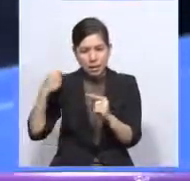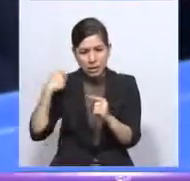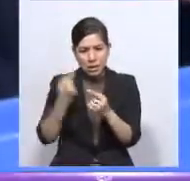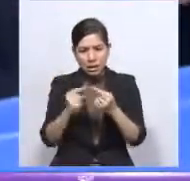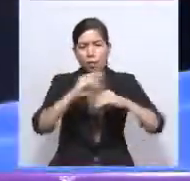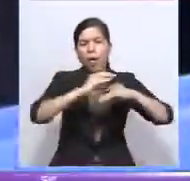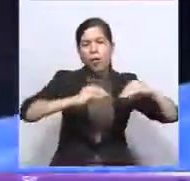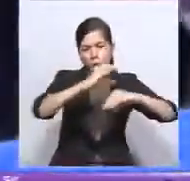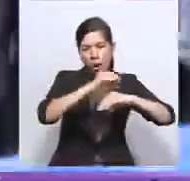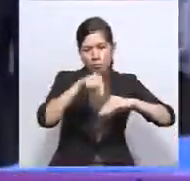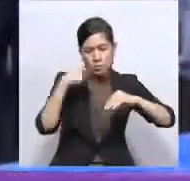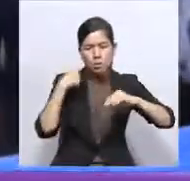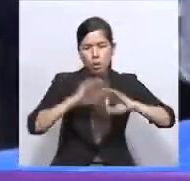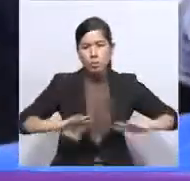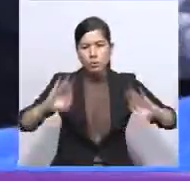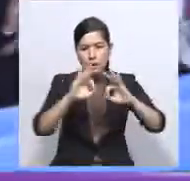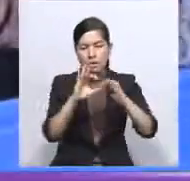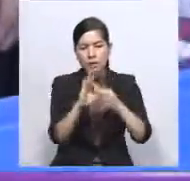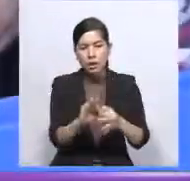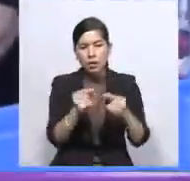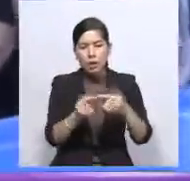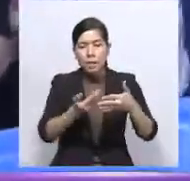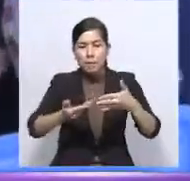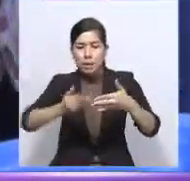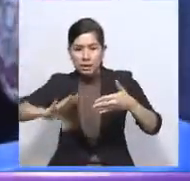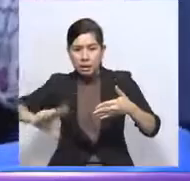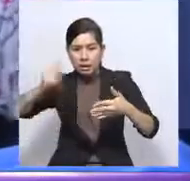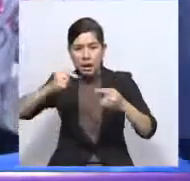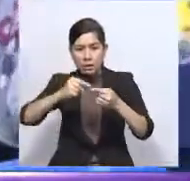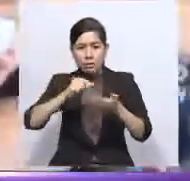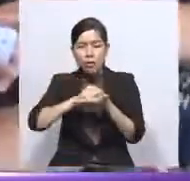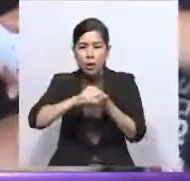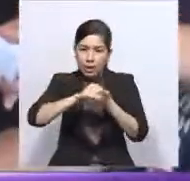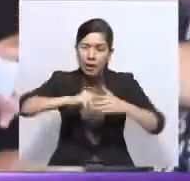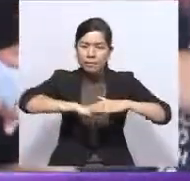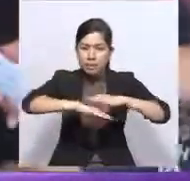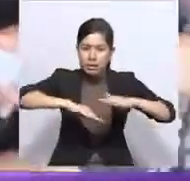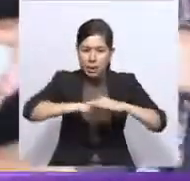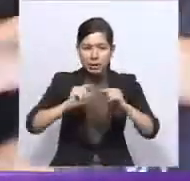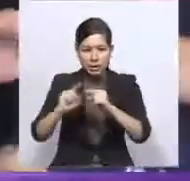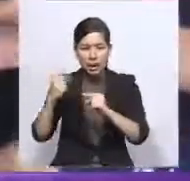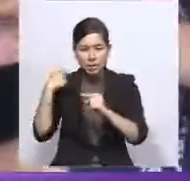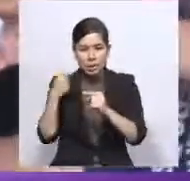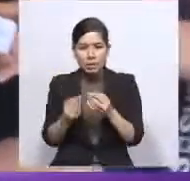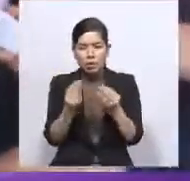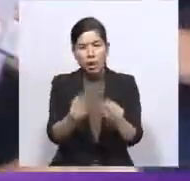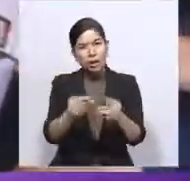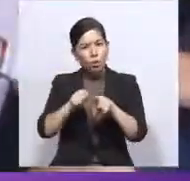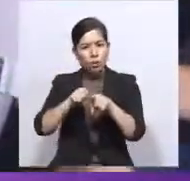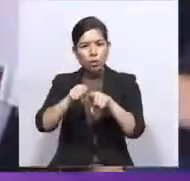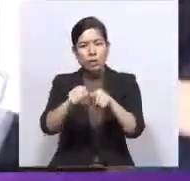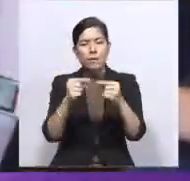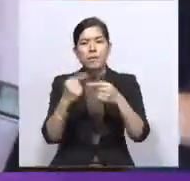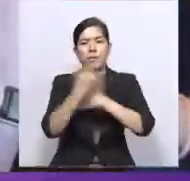การมีความจำเป็นโดยเฉพาะการพัฒนาโครงสร้างพื้นฐานที่ต้องใช้งบประมาณสูงเพื่อให้ก้าวทันประเทศอื่นส